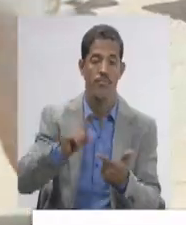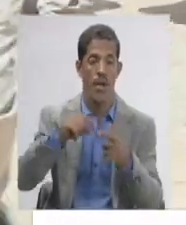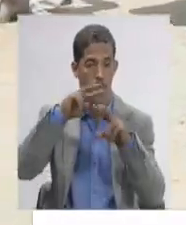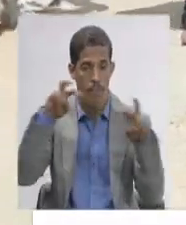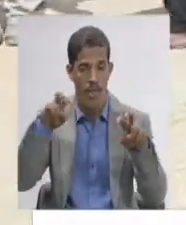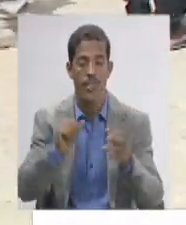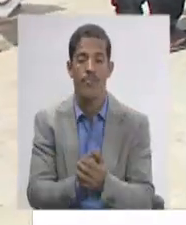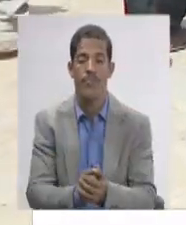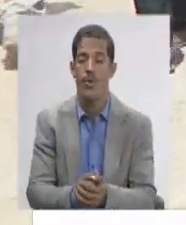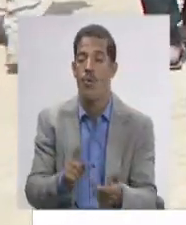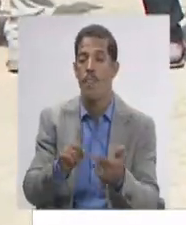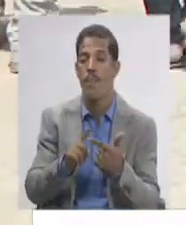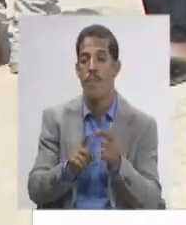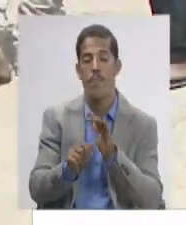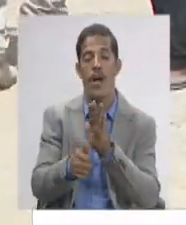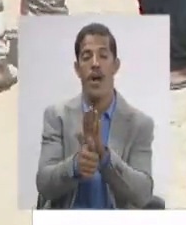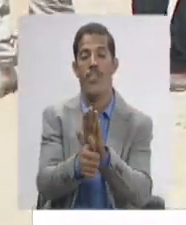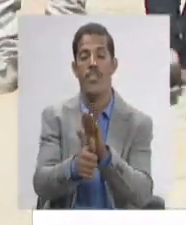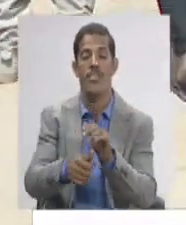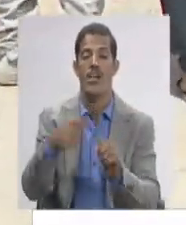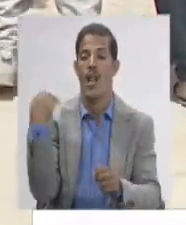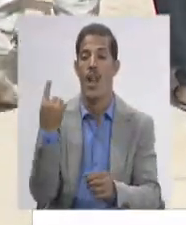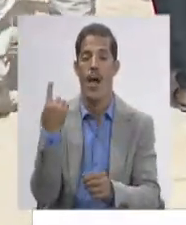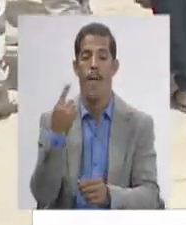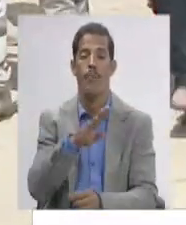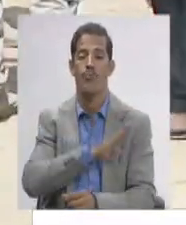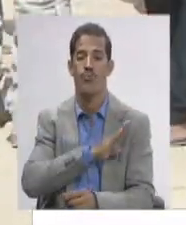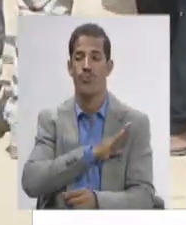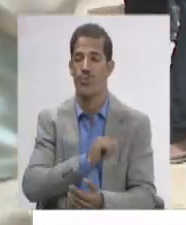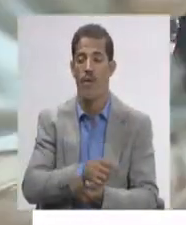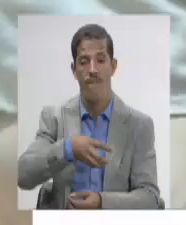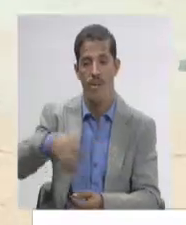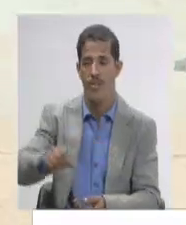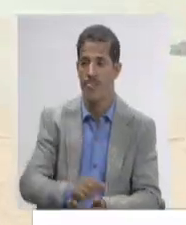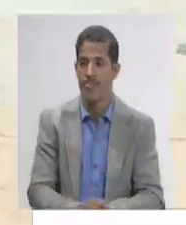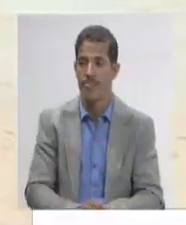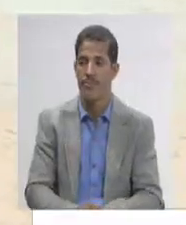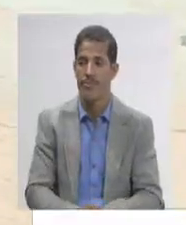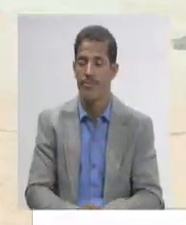مامدو وقائد الاركان العامه للجيوش الفريق المختار والبل